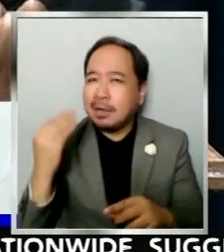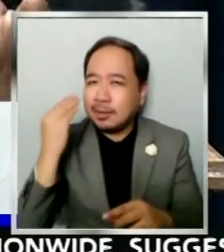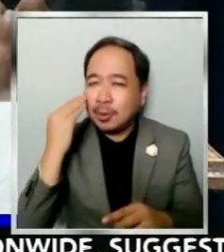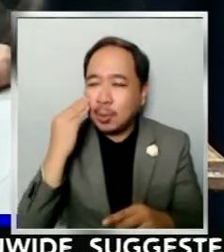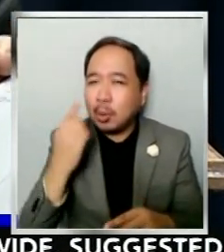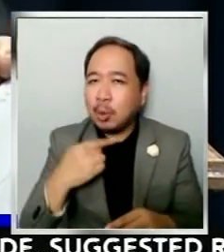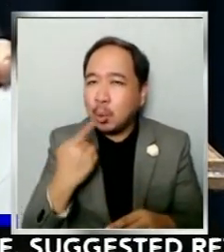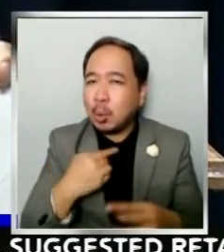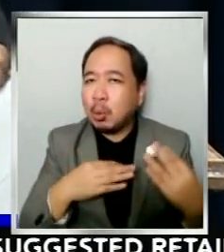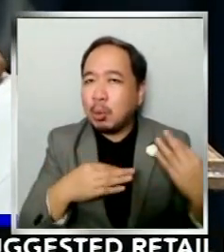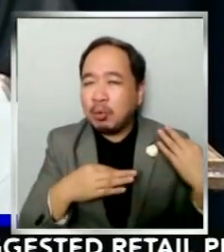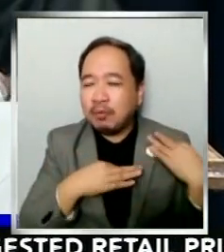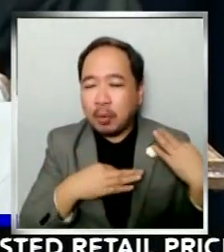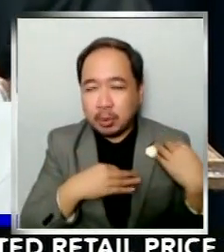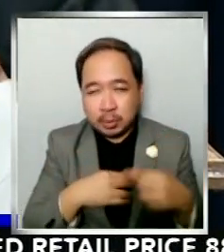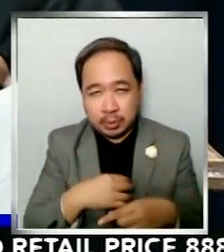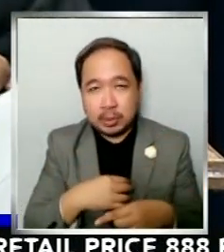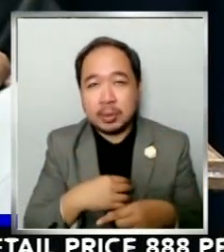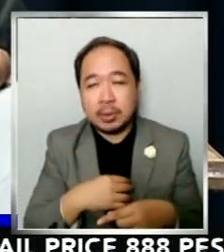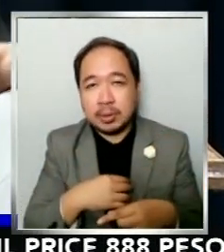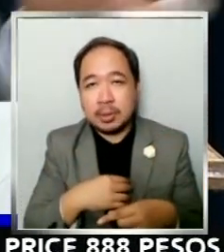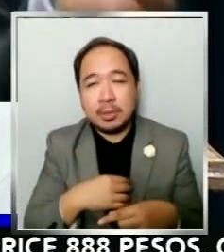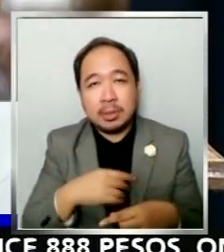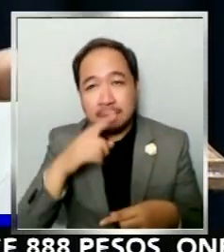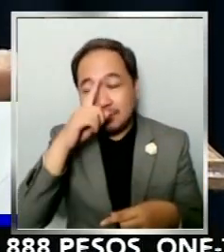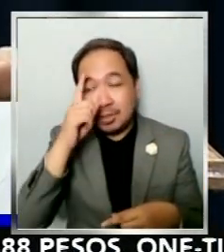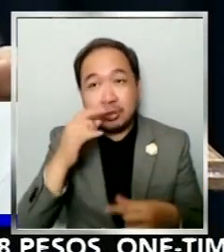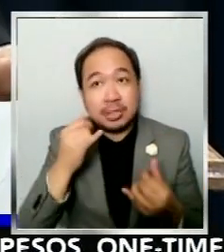absence, almost lang. Kasi kung perfect,